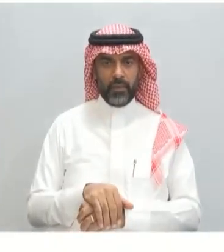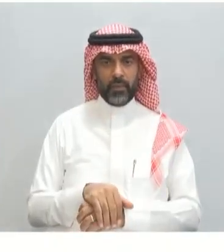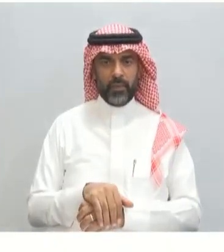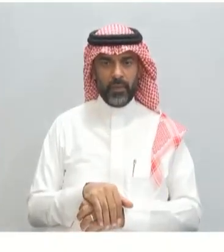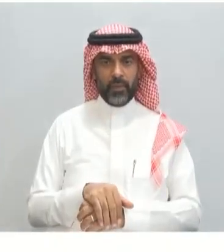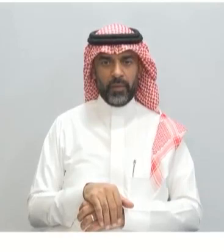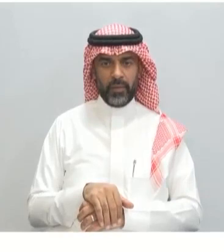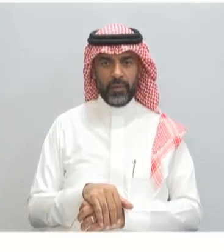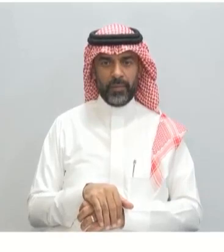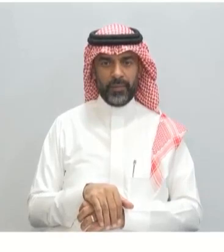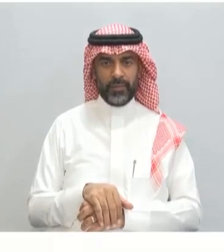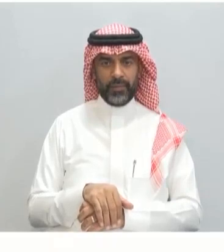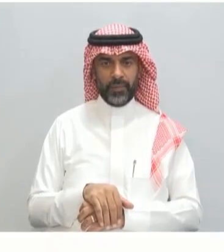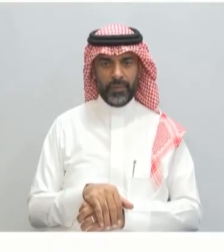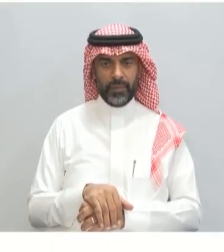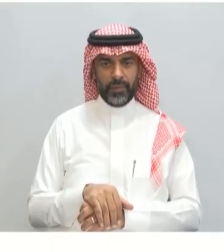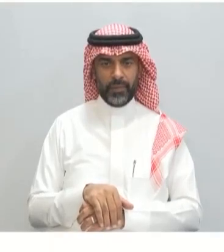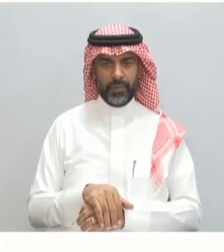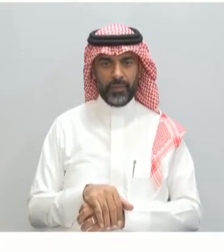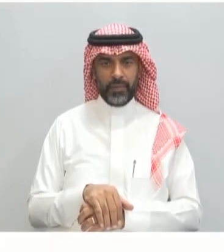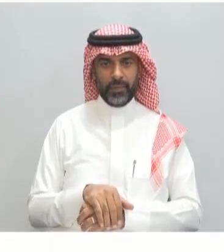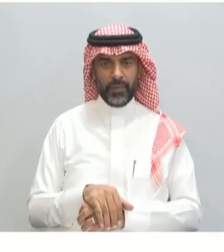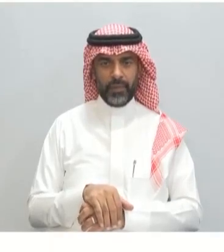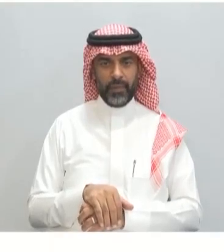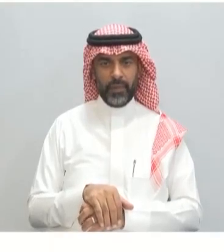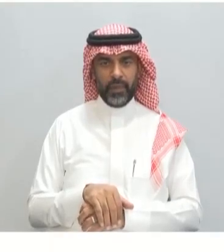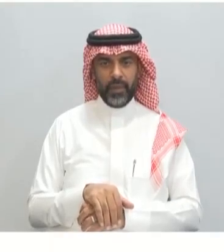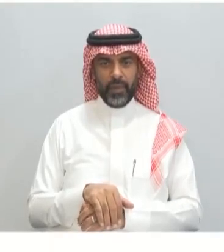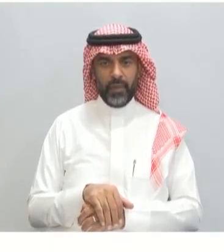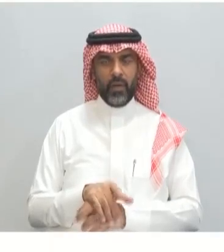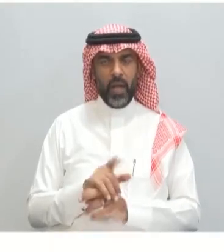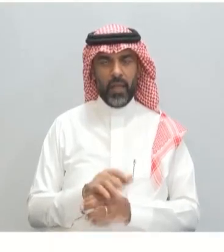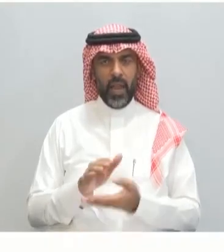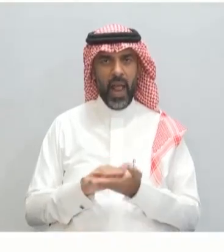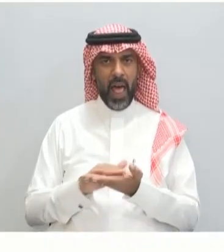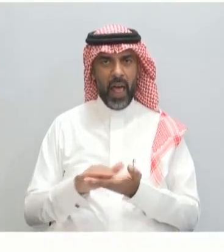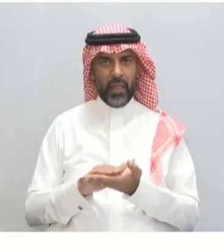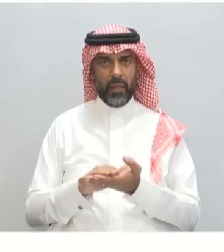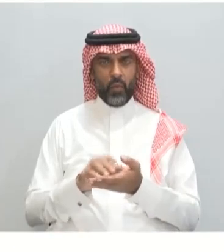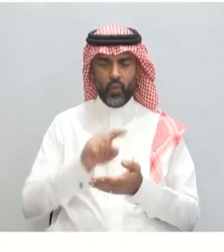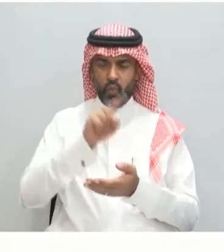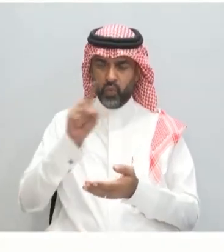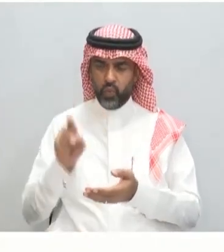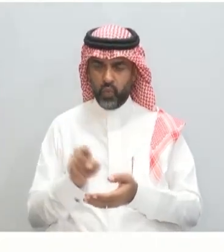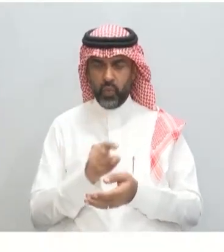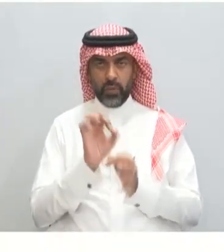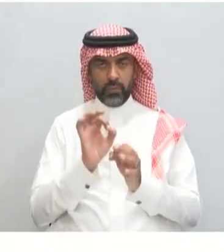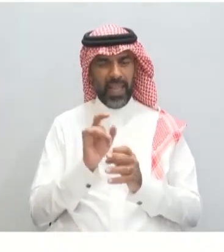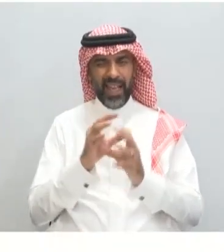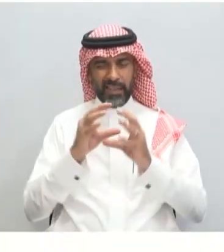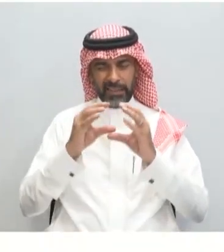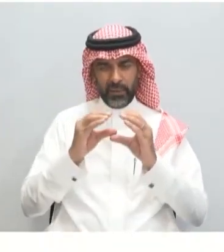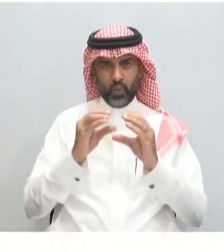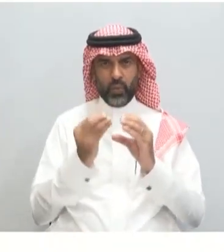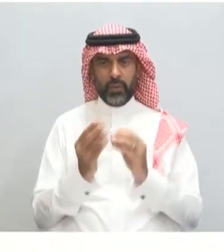المطلقه او المنطلقه جوا فوق سطح الارض وايضا انبعاج الارض وفل طحت